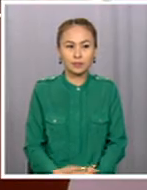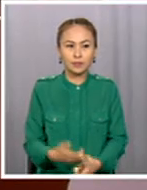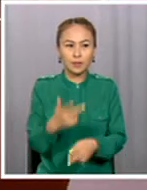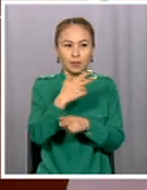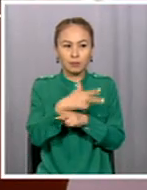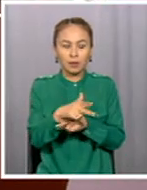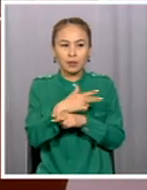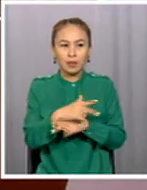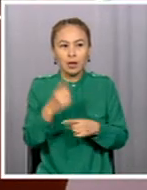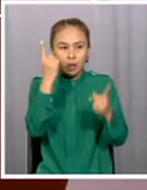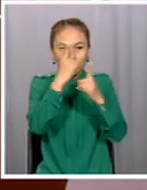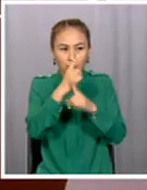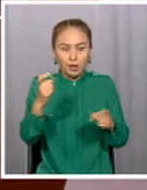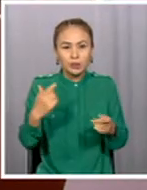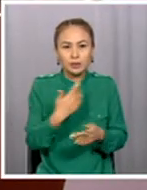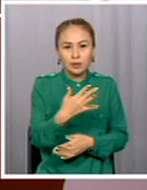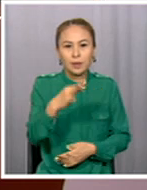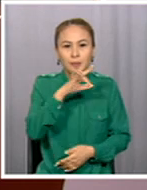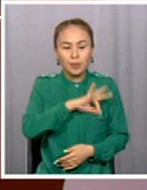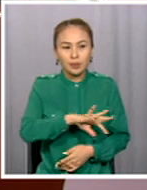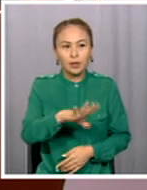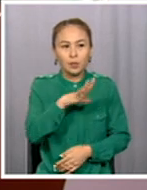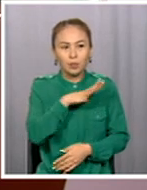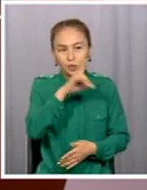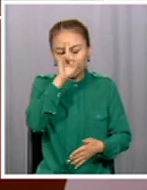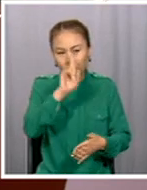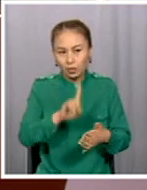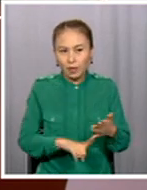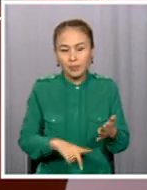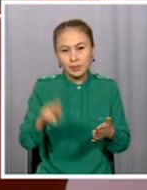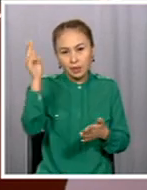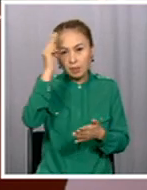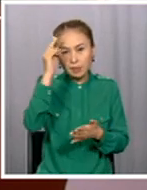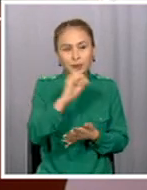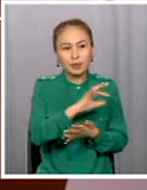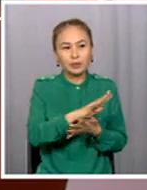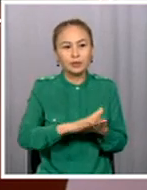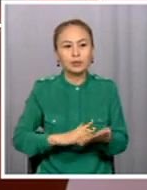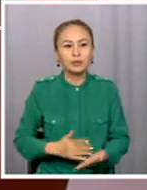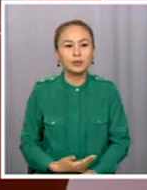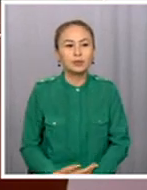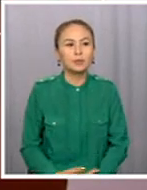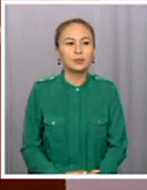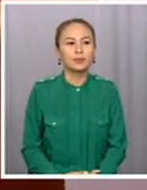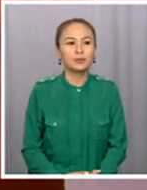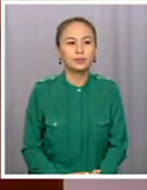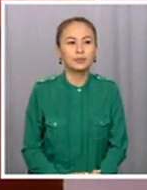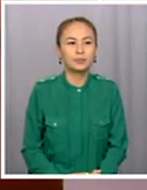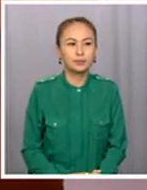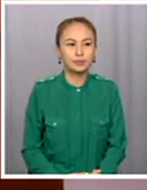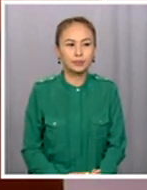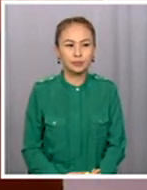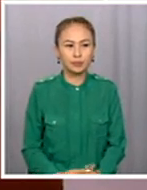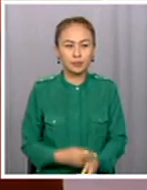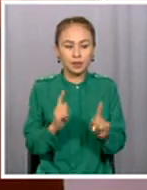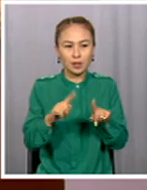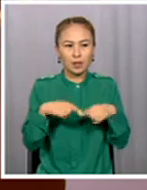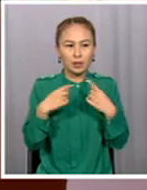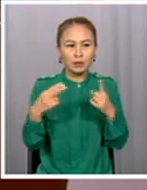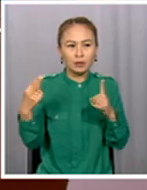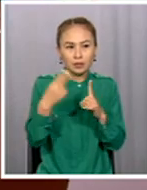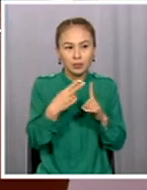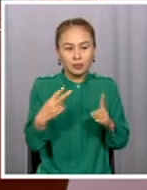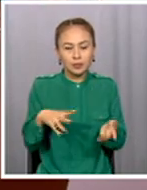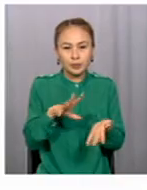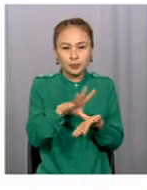Бейнематериалдағы ақпарат сіздерге пайдалы болды деп ойлаймын. Сабағымызды әрі қарай жалғастырамыз. Берілген мәтінді